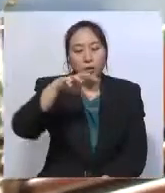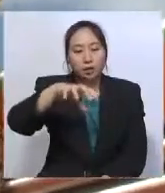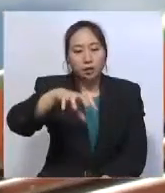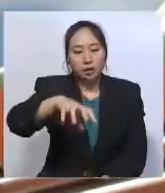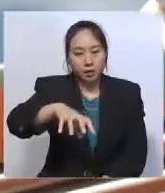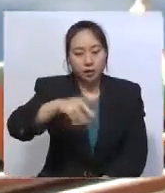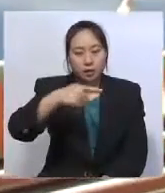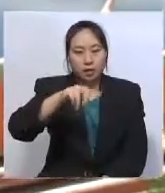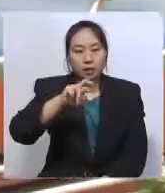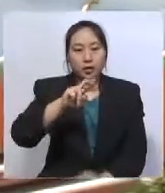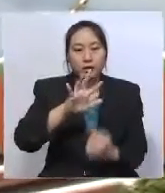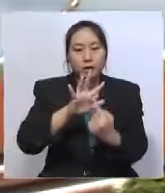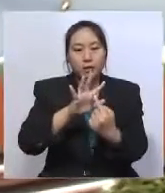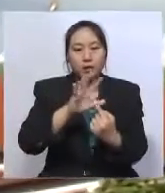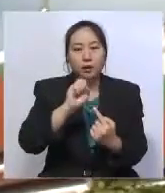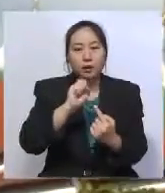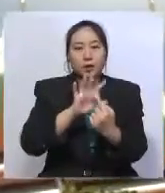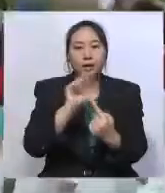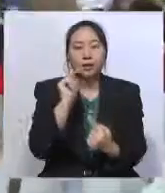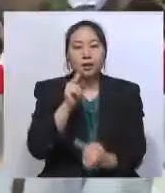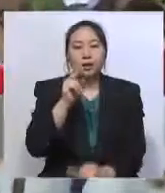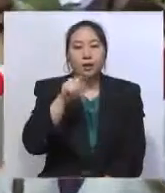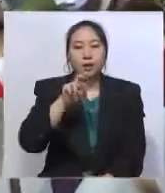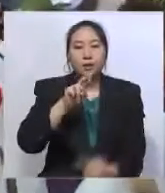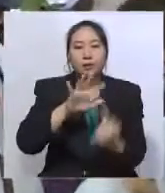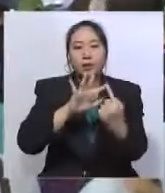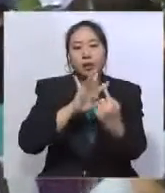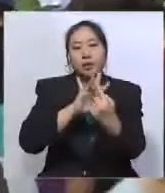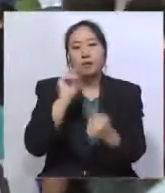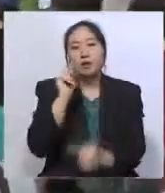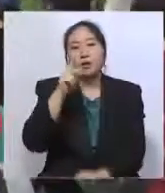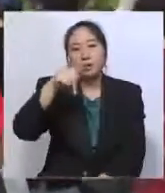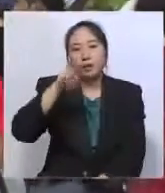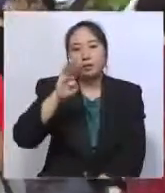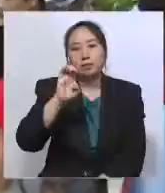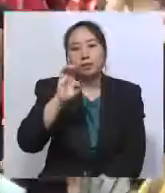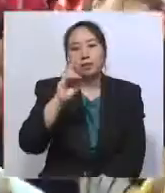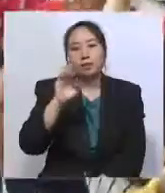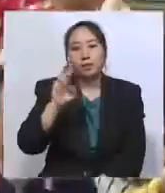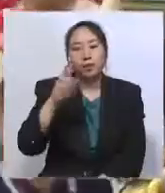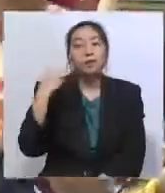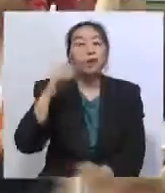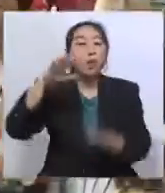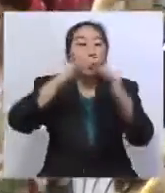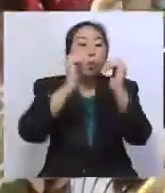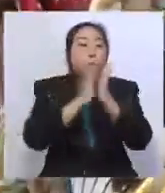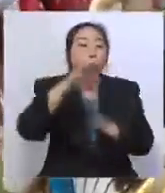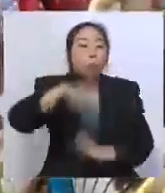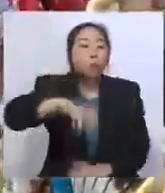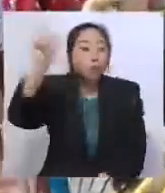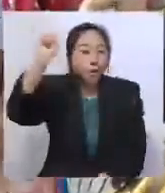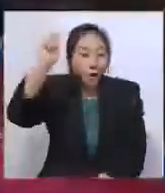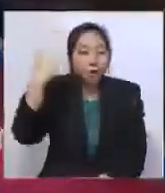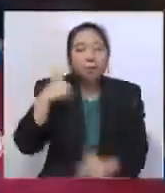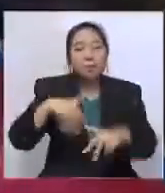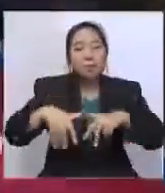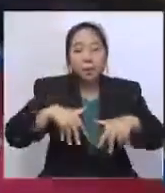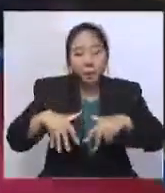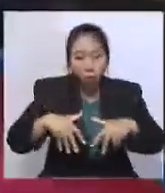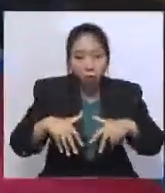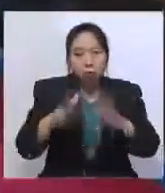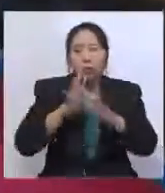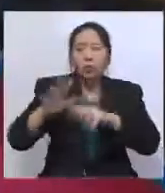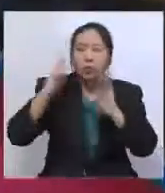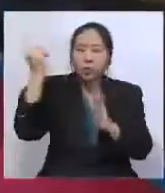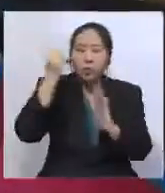่ปราสาทพระเทพบิดรวัดพระศรีรัตนศาสดารามมีประชาชนและนักท่องเที่ยวจำนวนมากไปกราบถวายบังคมสม